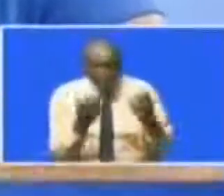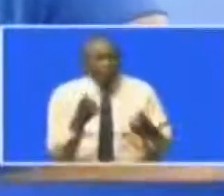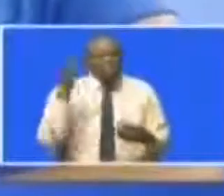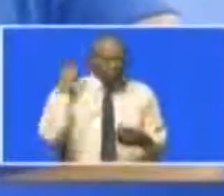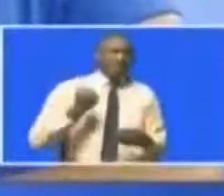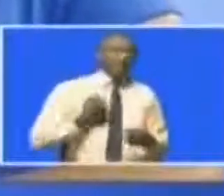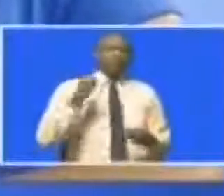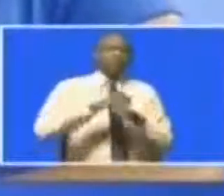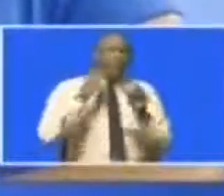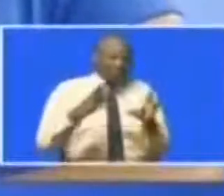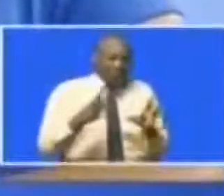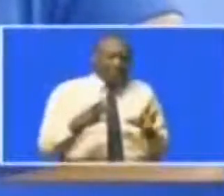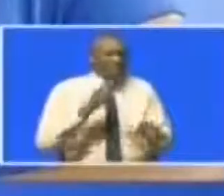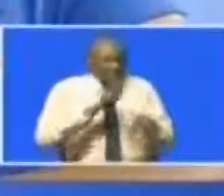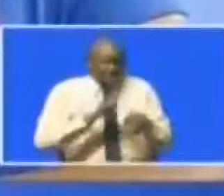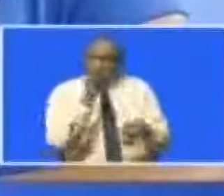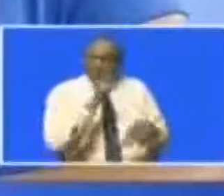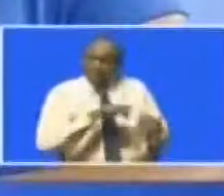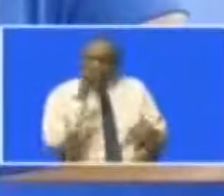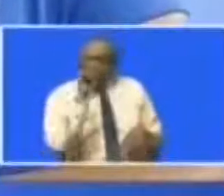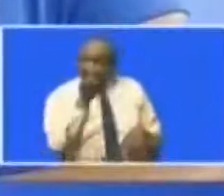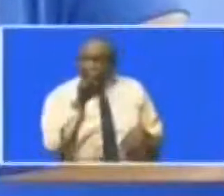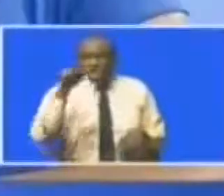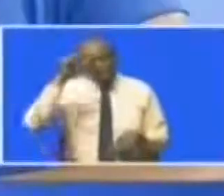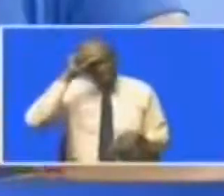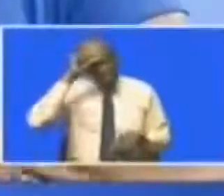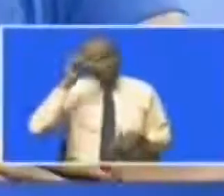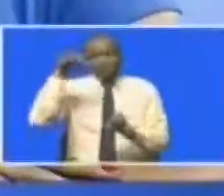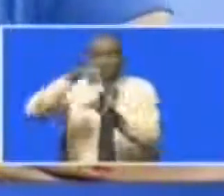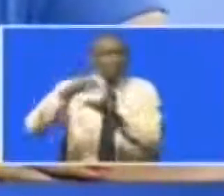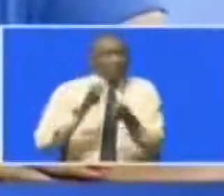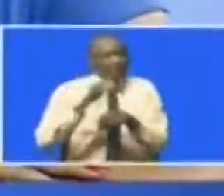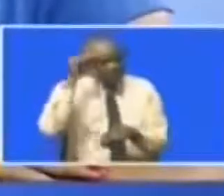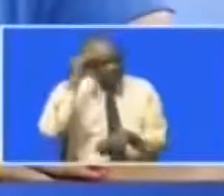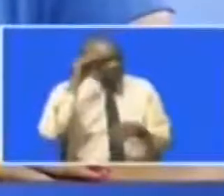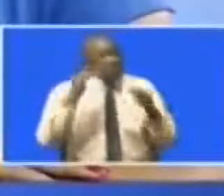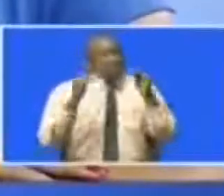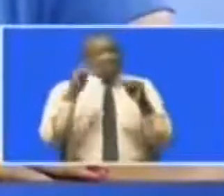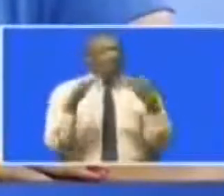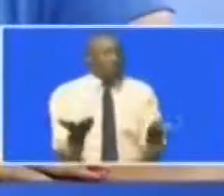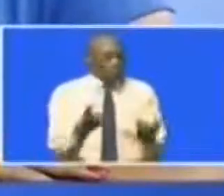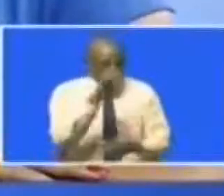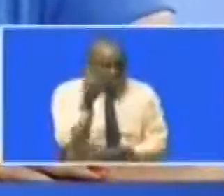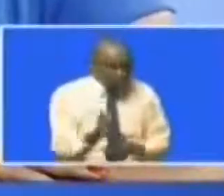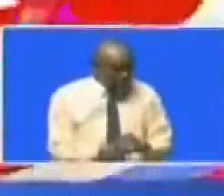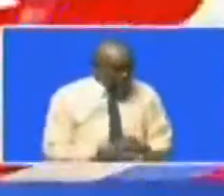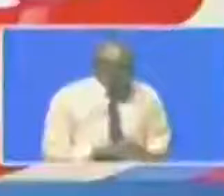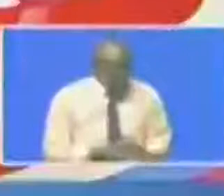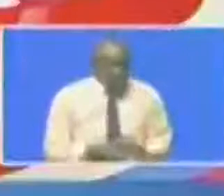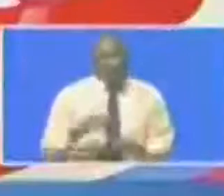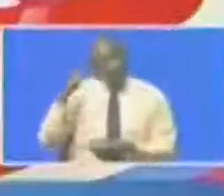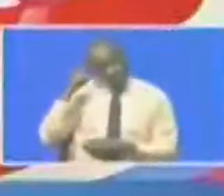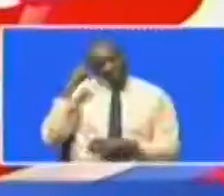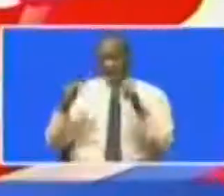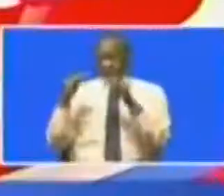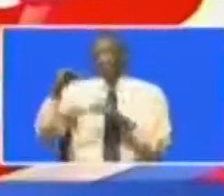wanarudi shuleni? Mnapoangalia viwango vya uwekezaji katika elimu viko vipi? Tunaweza sema viwango bado